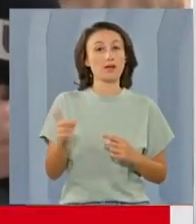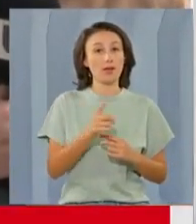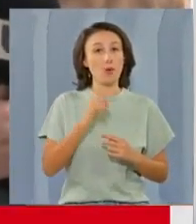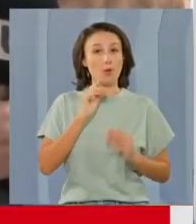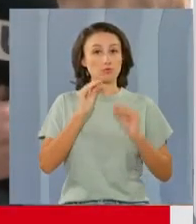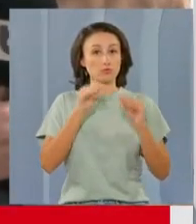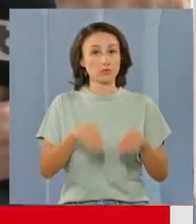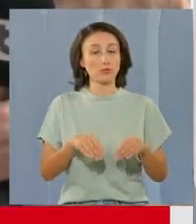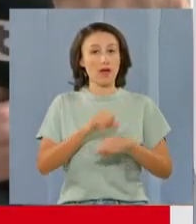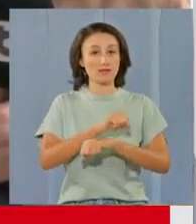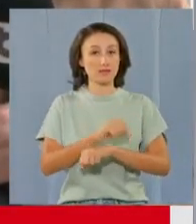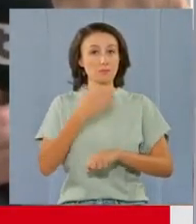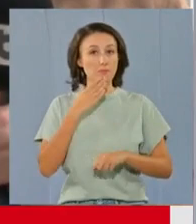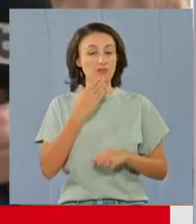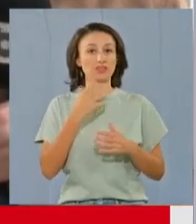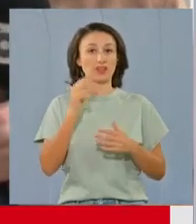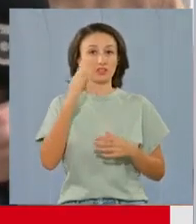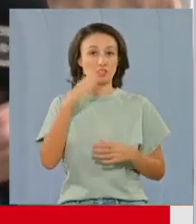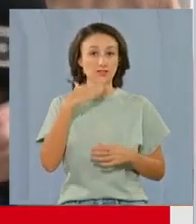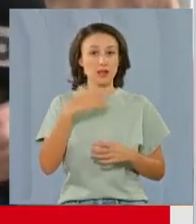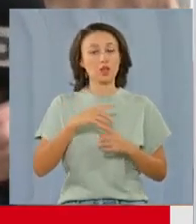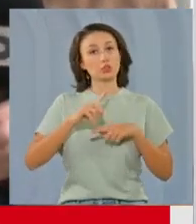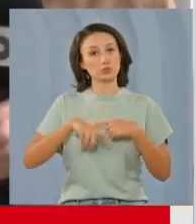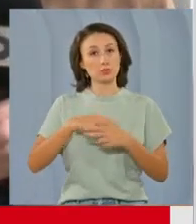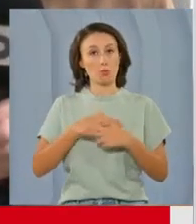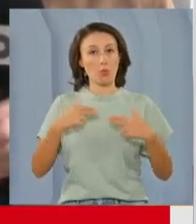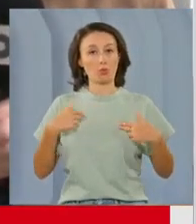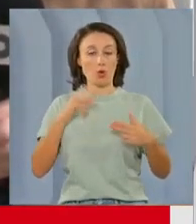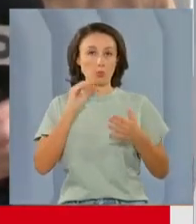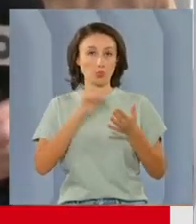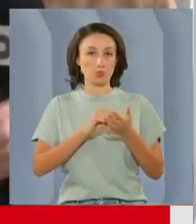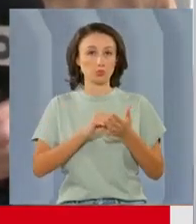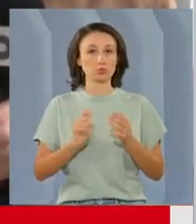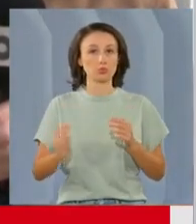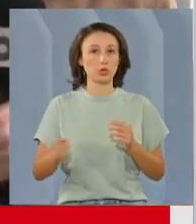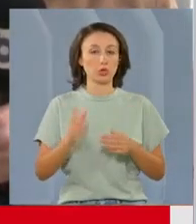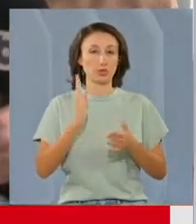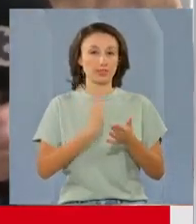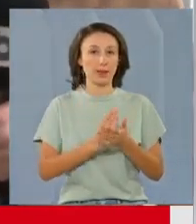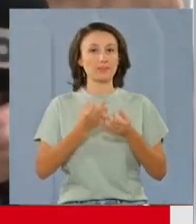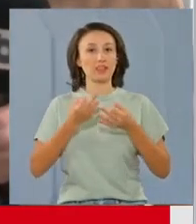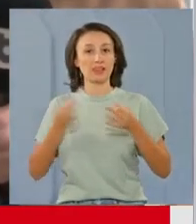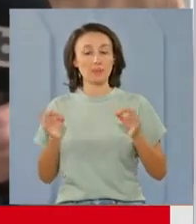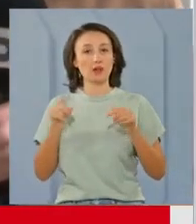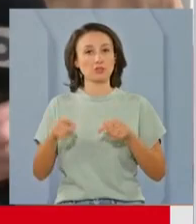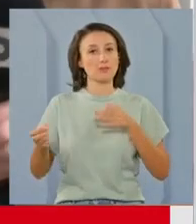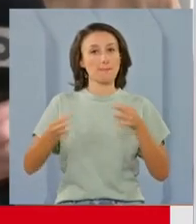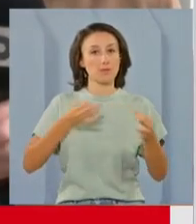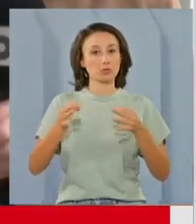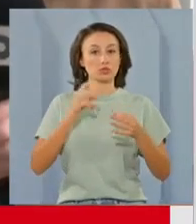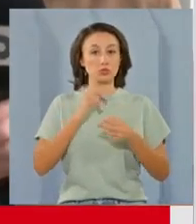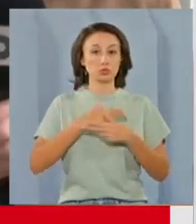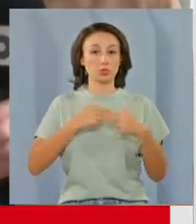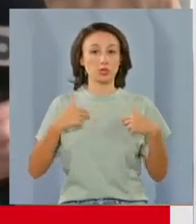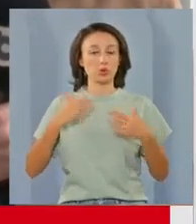au ajuns în arest preventiv pentru 30 de zile după ce procurorul a propus judecătorului de drepturi și libertăți această măsură, iar